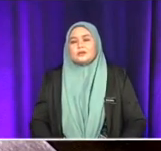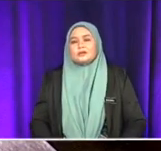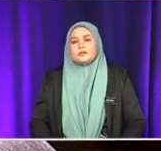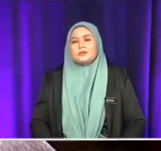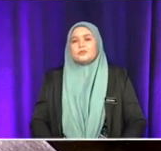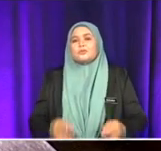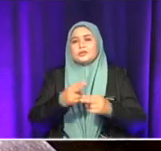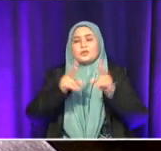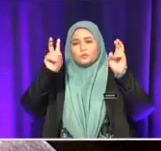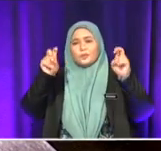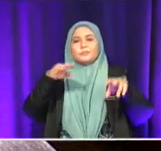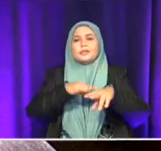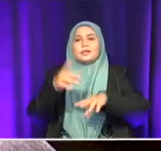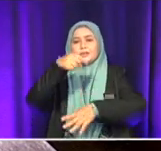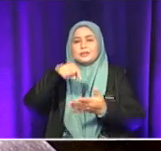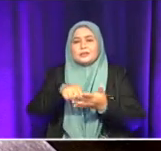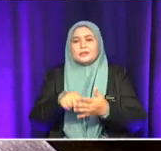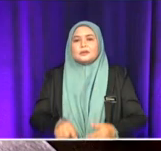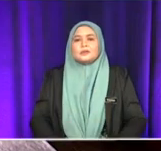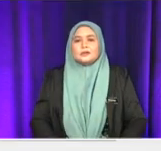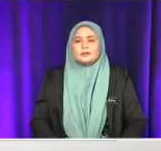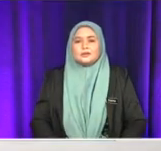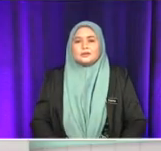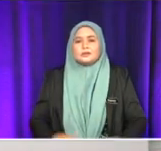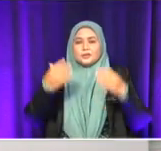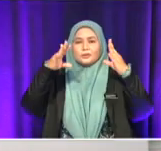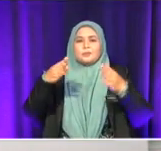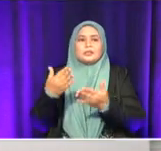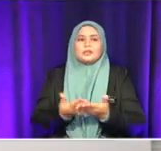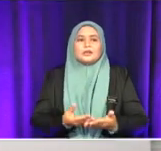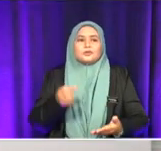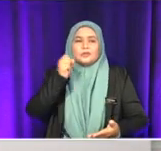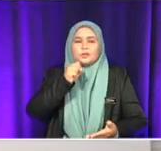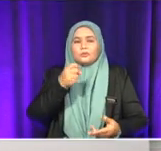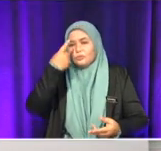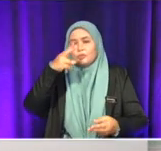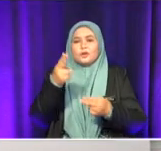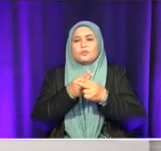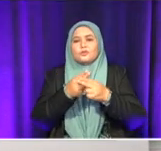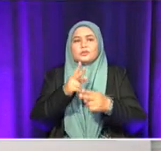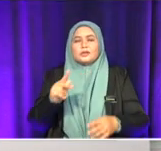pembelajaran kita pada hari ini oke Ibu minta untuk merumuskan